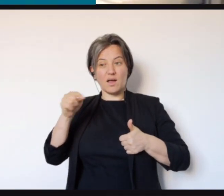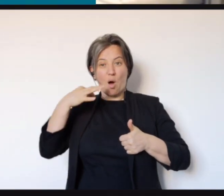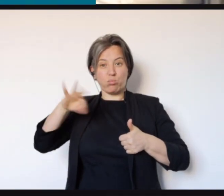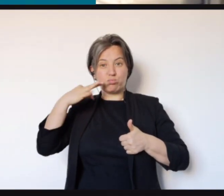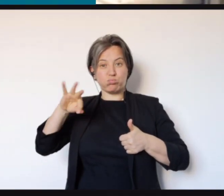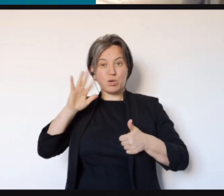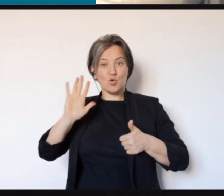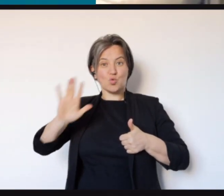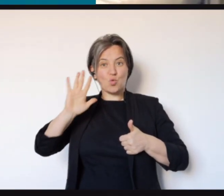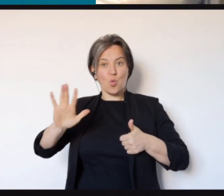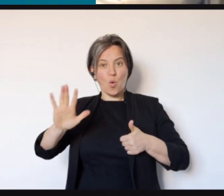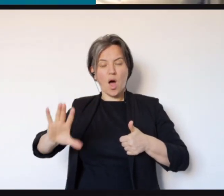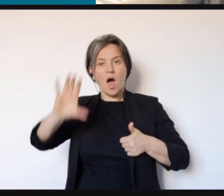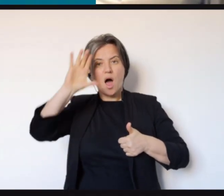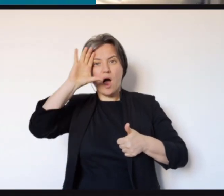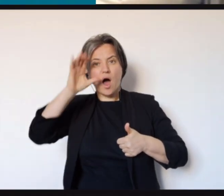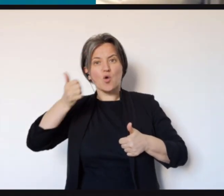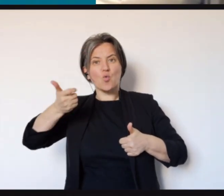si